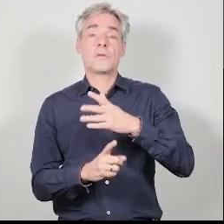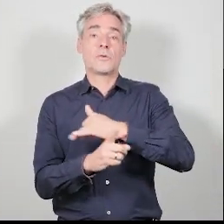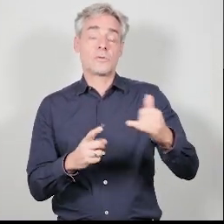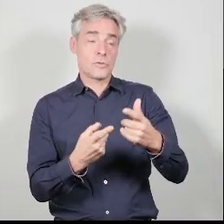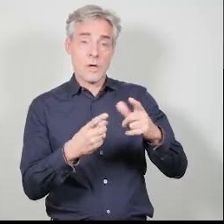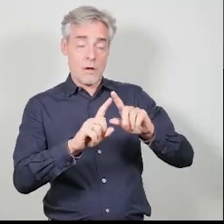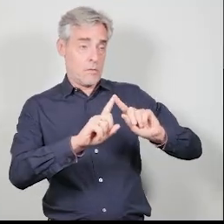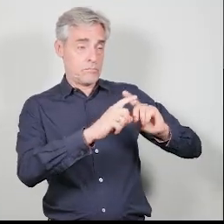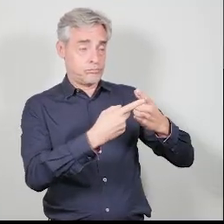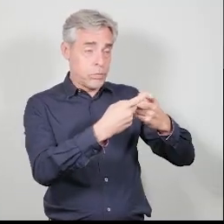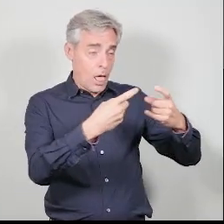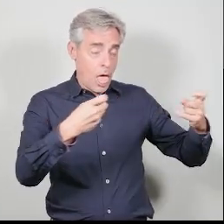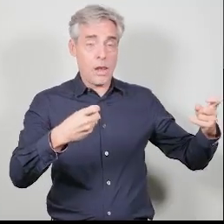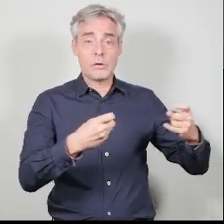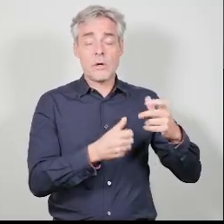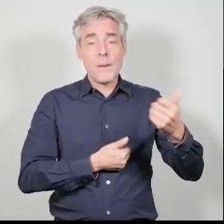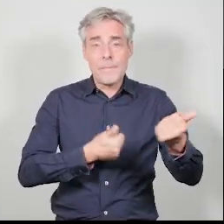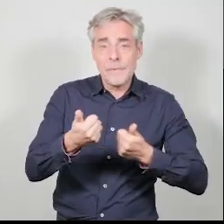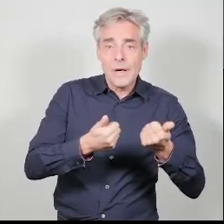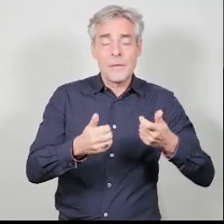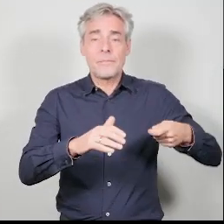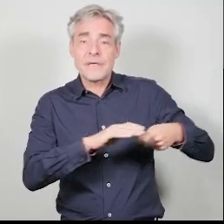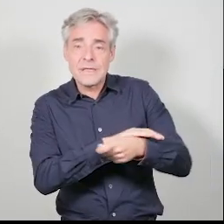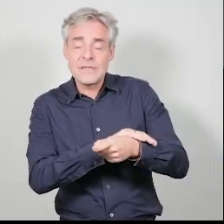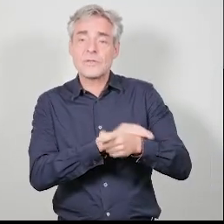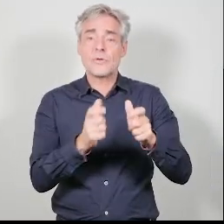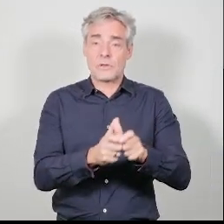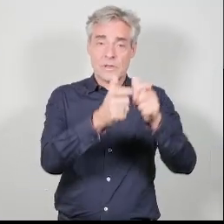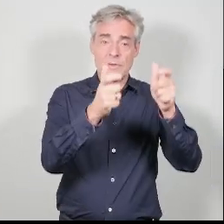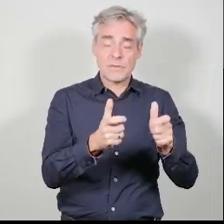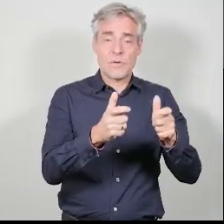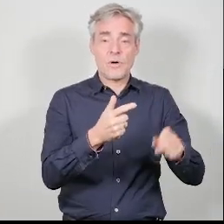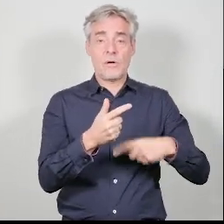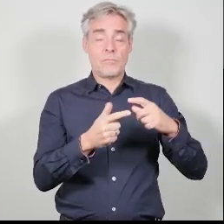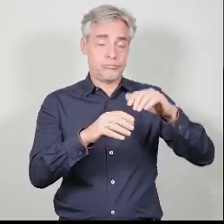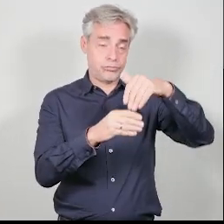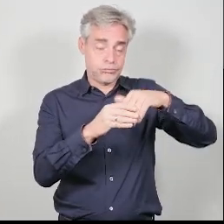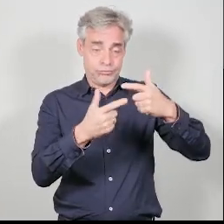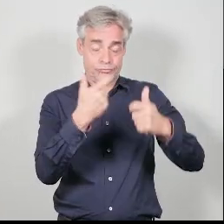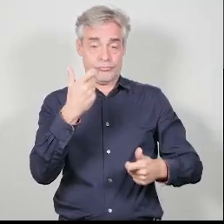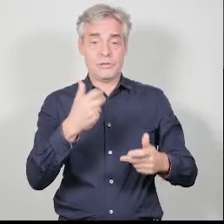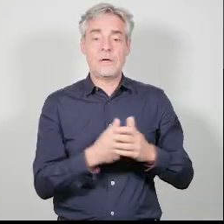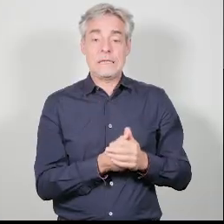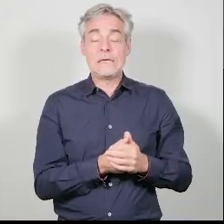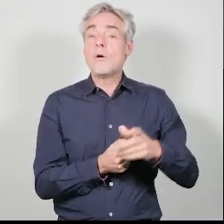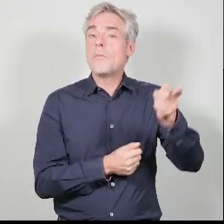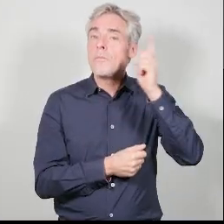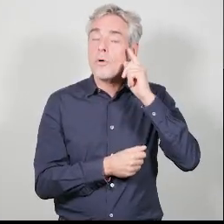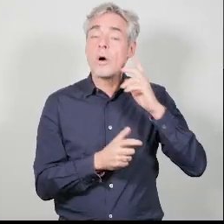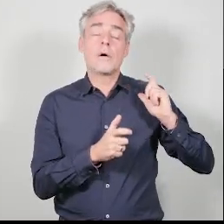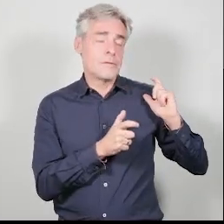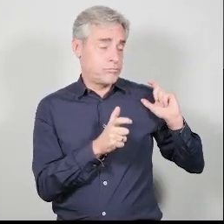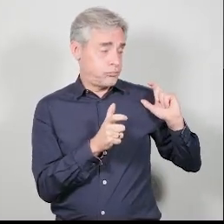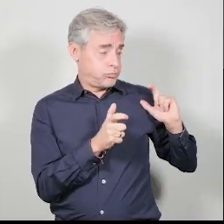extrêmement diversifiée, qu'il s'agisse de prestations, de services, d'établissements. Cette diversification, en fait, elle a résulté d'un processus